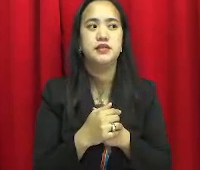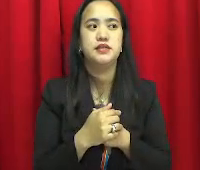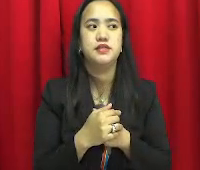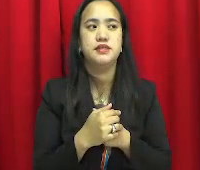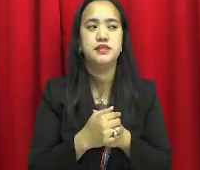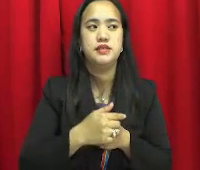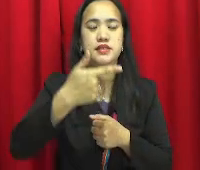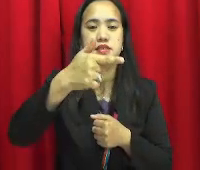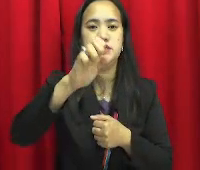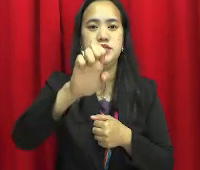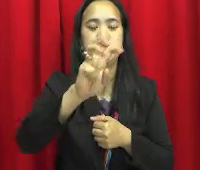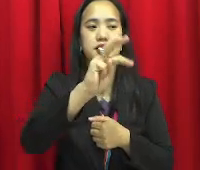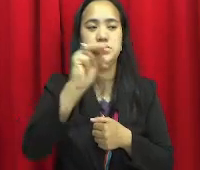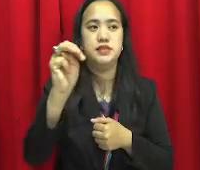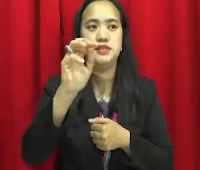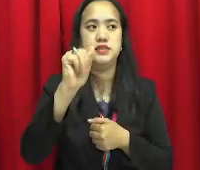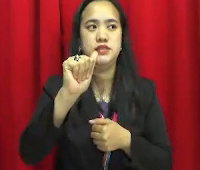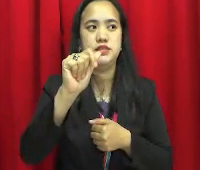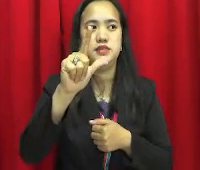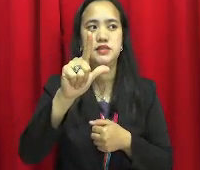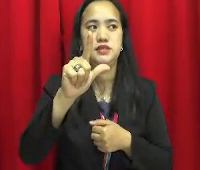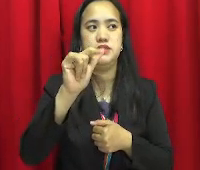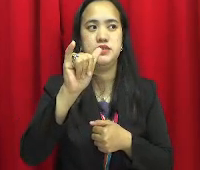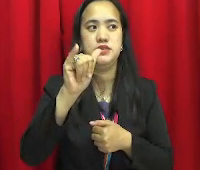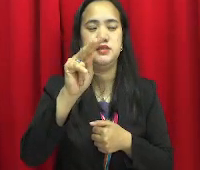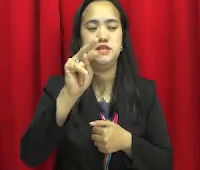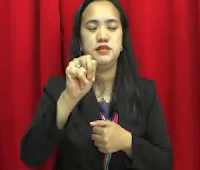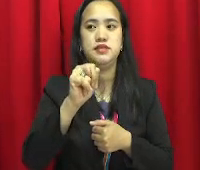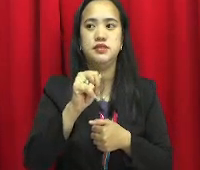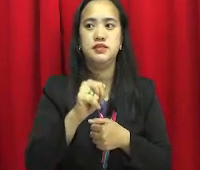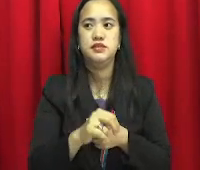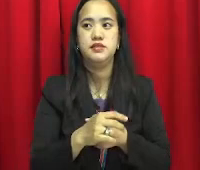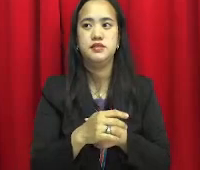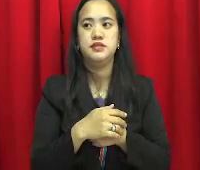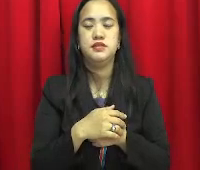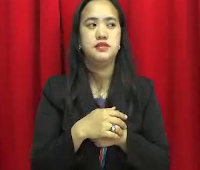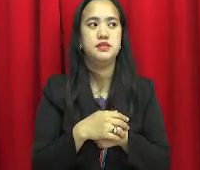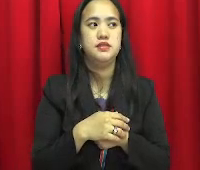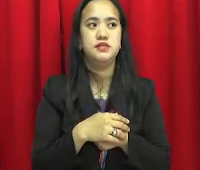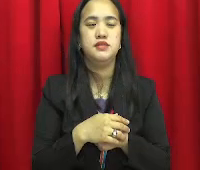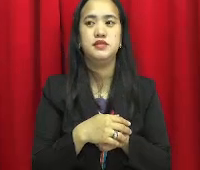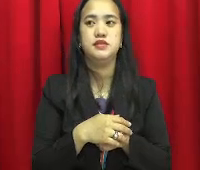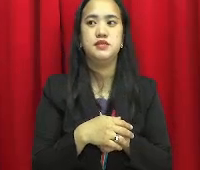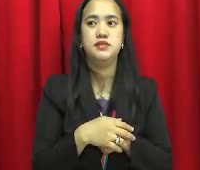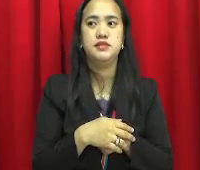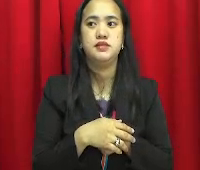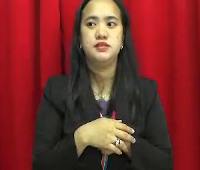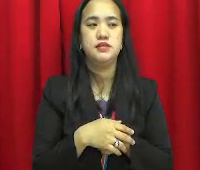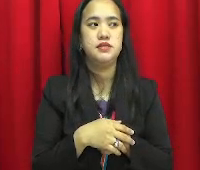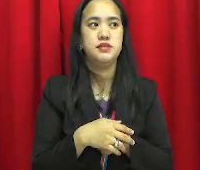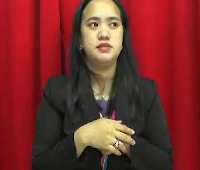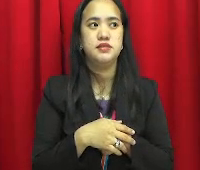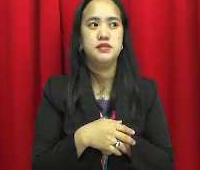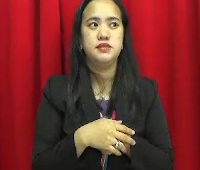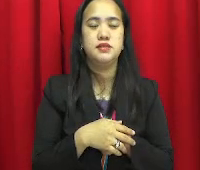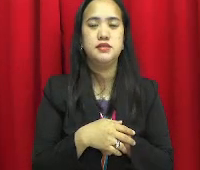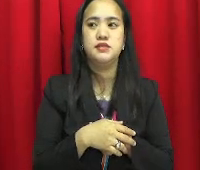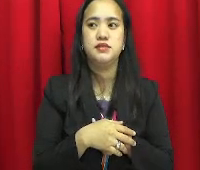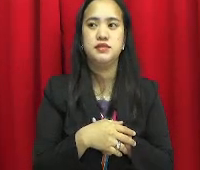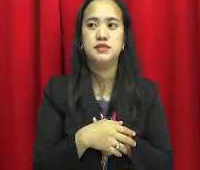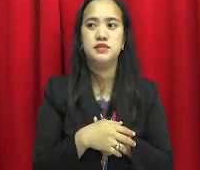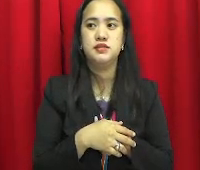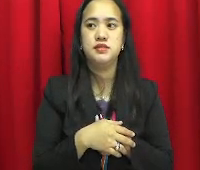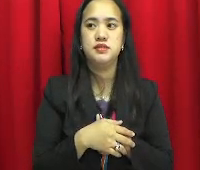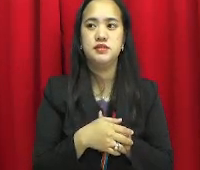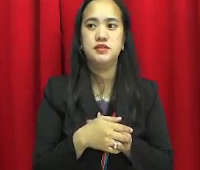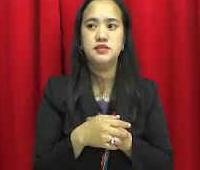Lynn. Magandang tanghali sa iyo, Sister Gemma. And, from Hong Kong yun, sir. Huh? Hong Kong, Gemma Lynn? No, Taiwan. Ay, Taiwan, yeah. Taiwan,